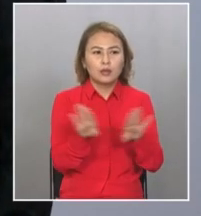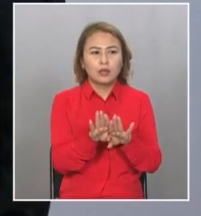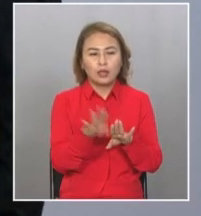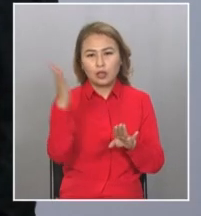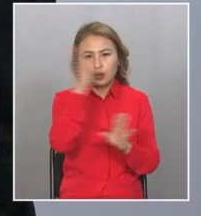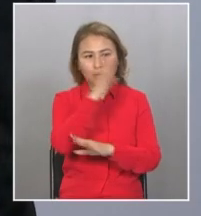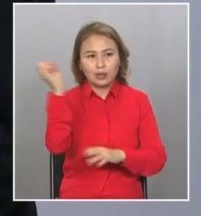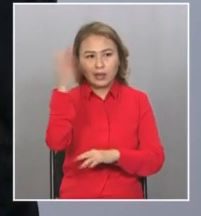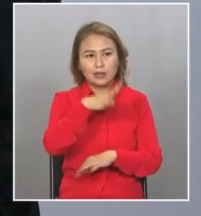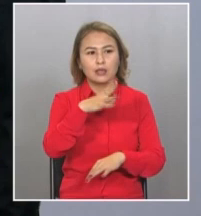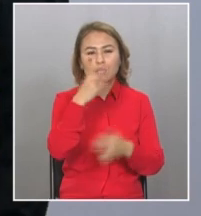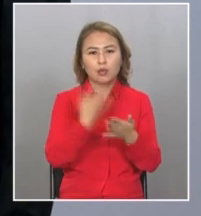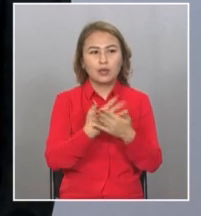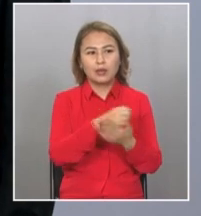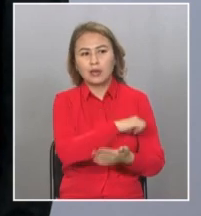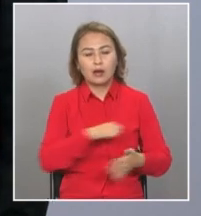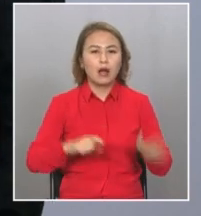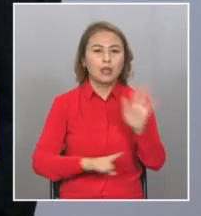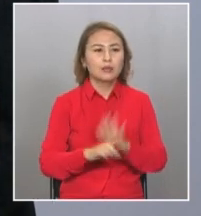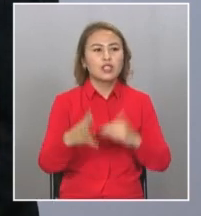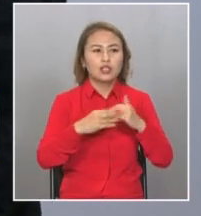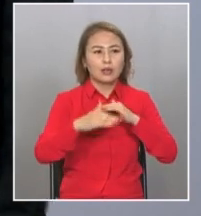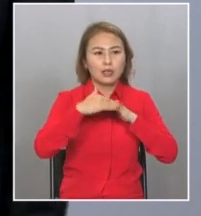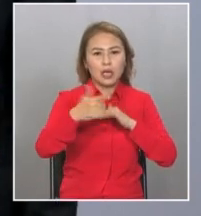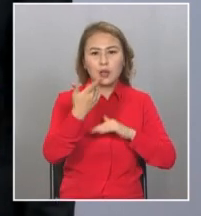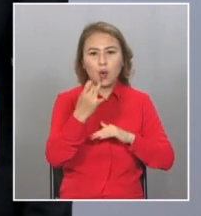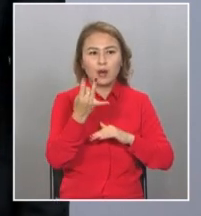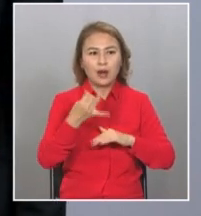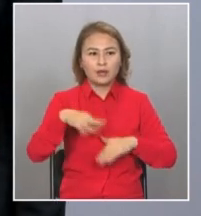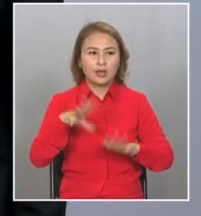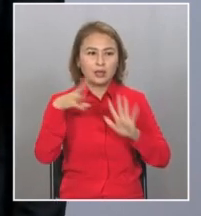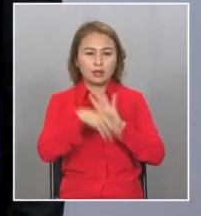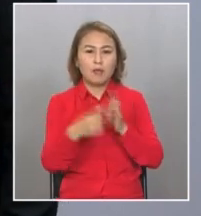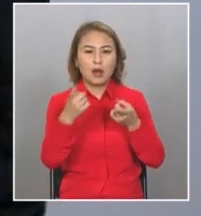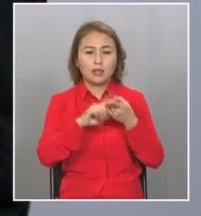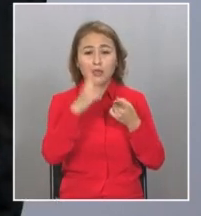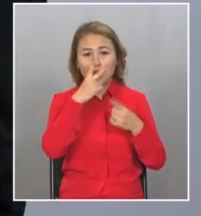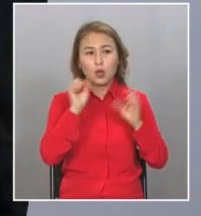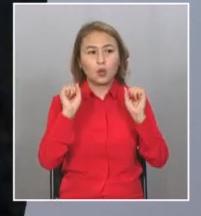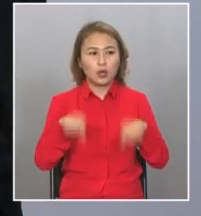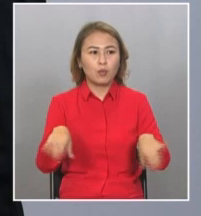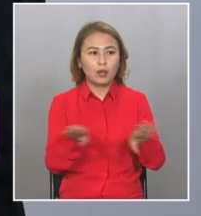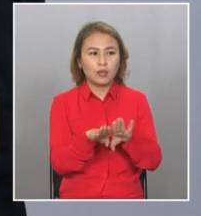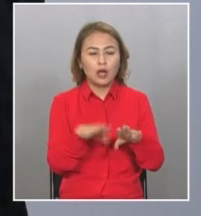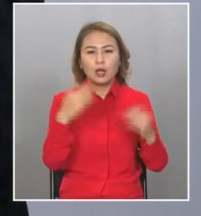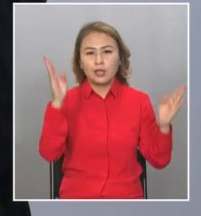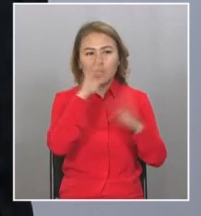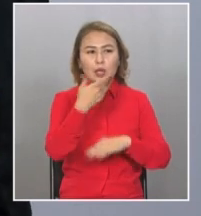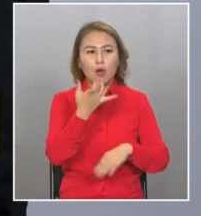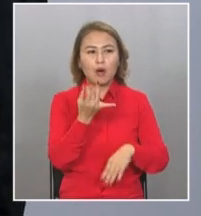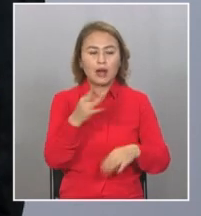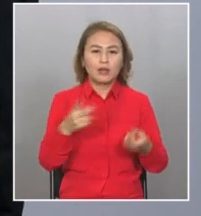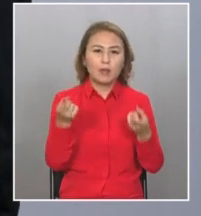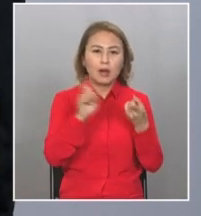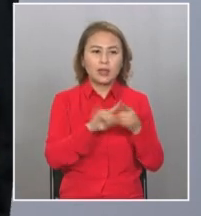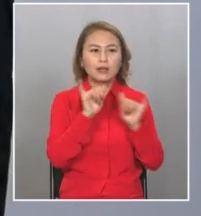күн радиациясының мөлшері ең алдымен жердің географиялық ендікке байланысты екенін көруге болады. Күн радиациясының географиялық ендік бойынша